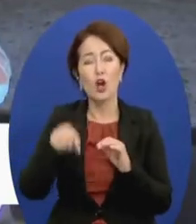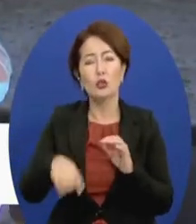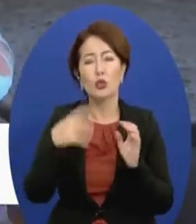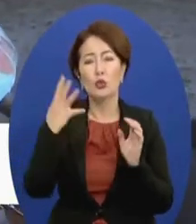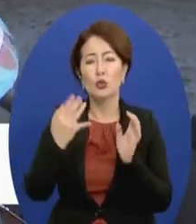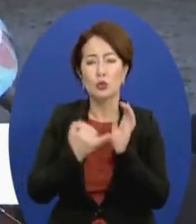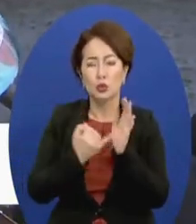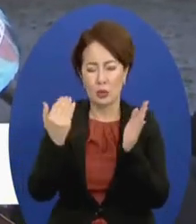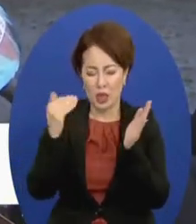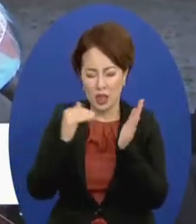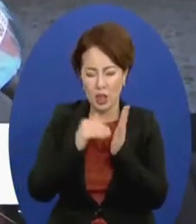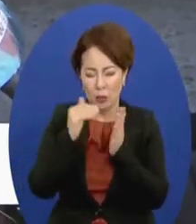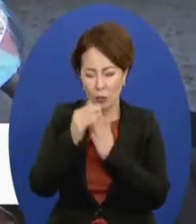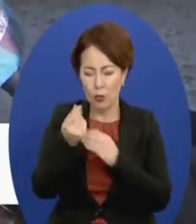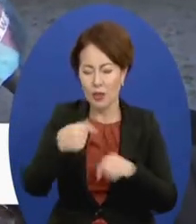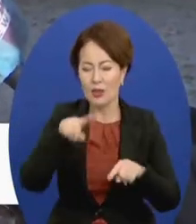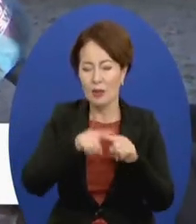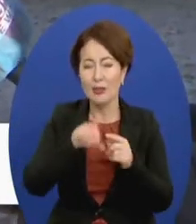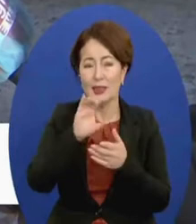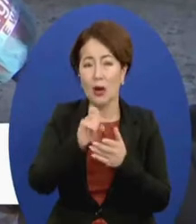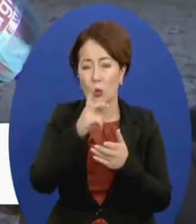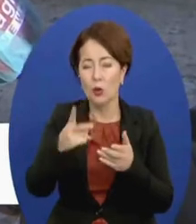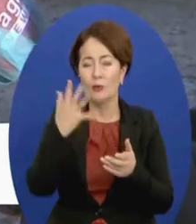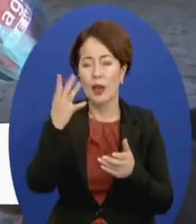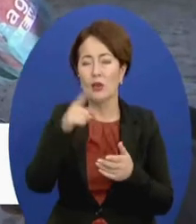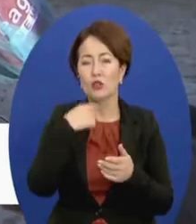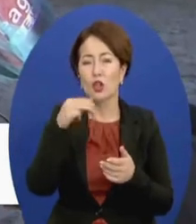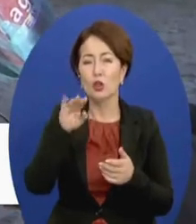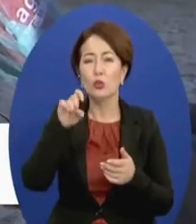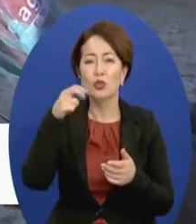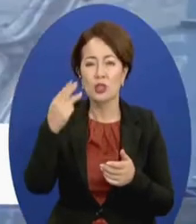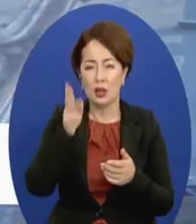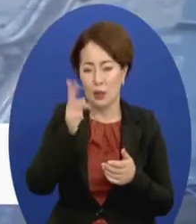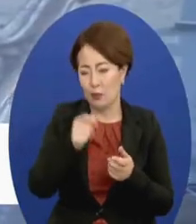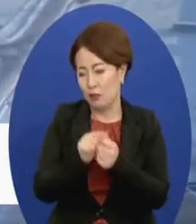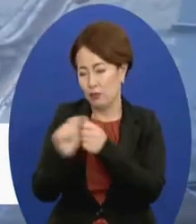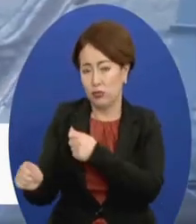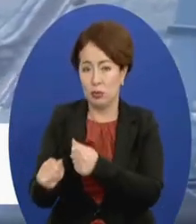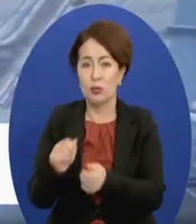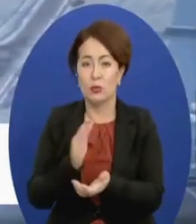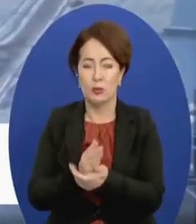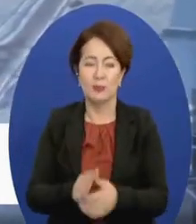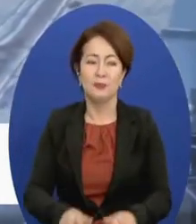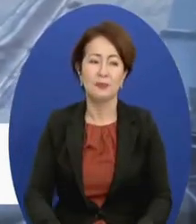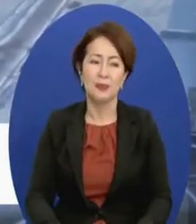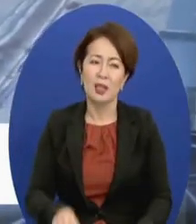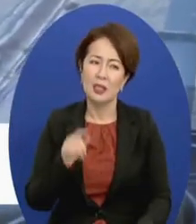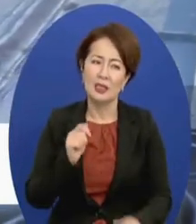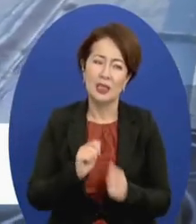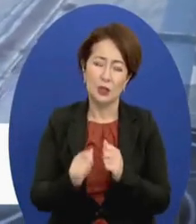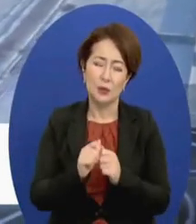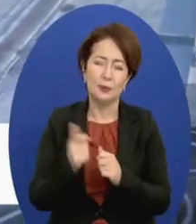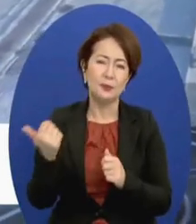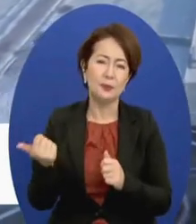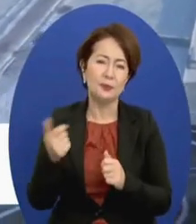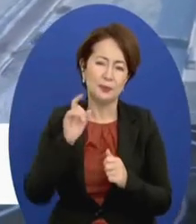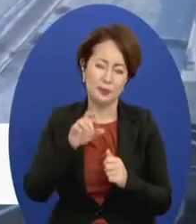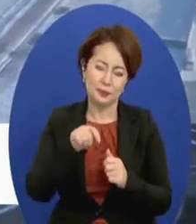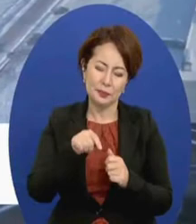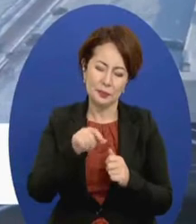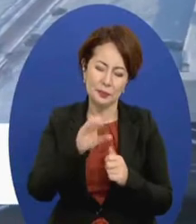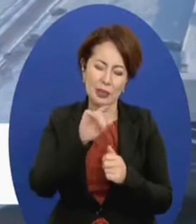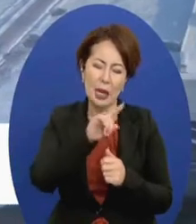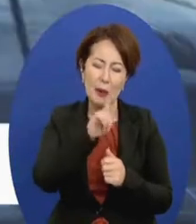нэмэлт санхүүжилтийг тавтлахад төлш компанид одоо зарцуулж байгаа. Сайжруулсан шахмал төлшний баруун болон зүүн бүсийн